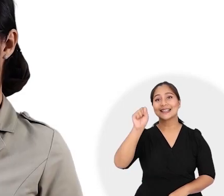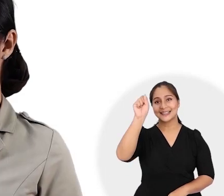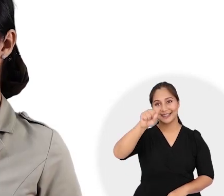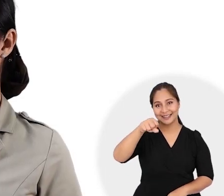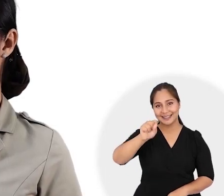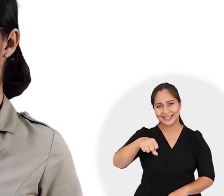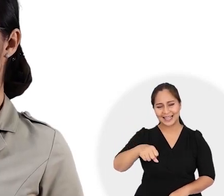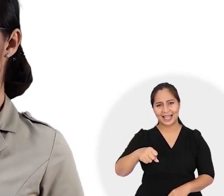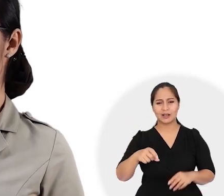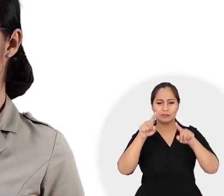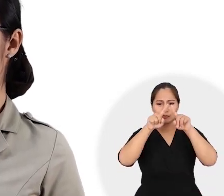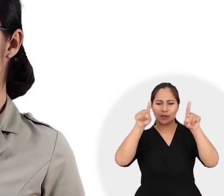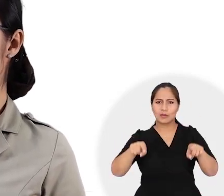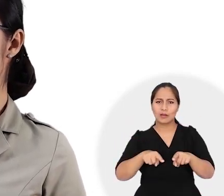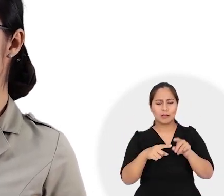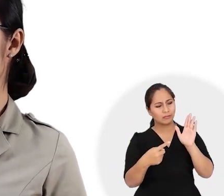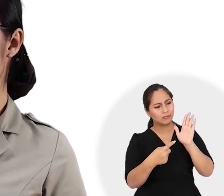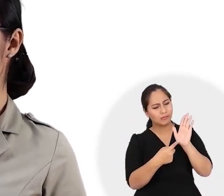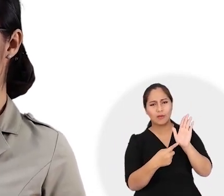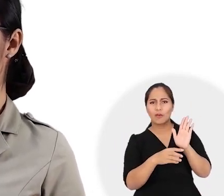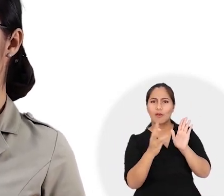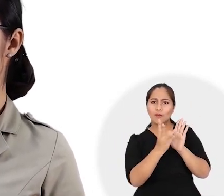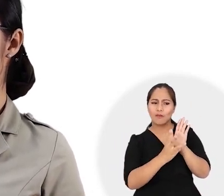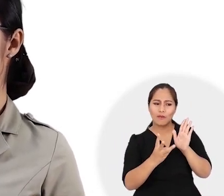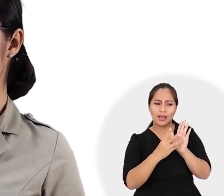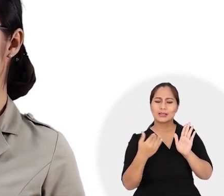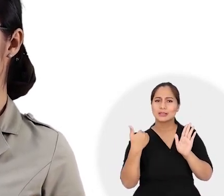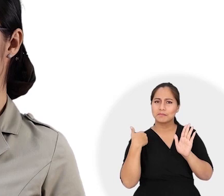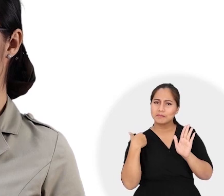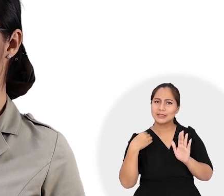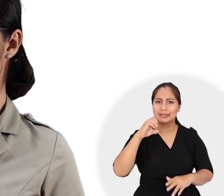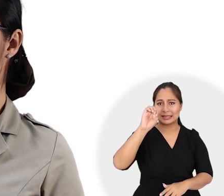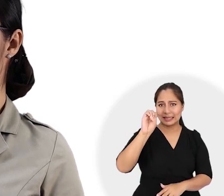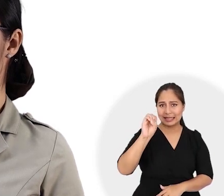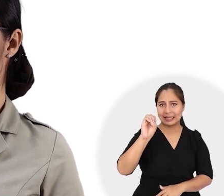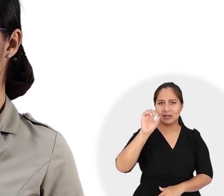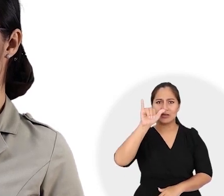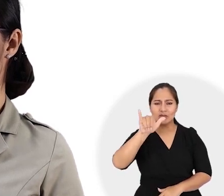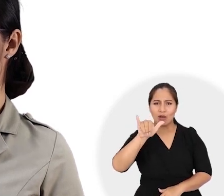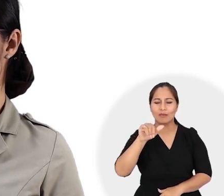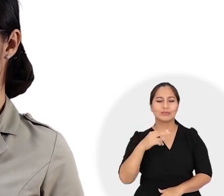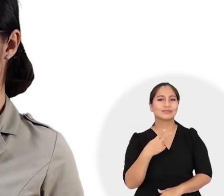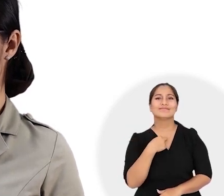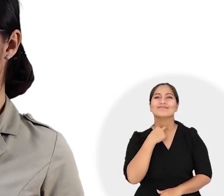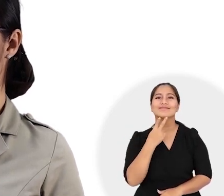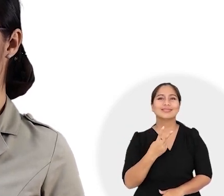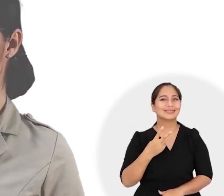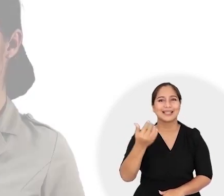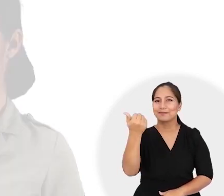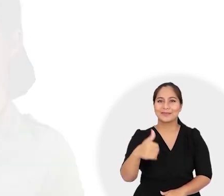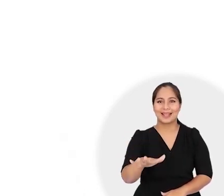แม่นแล้วบอกวางนี้มีสระอิที่มีตัวสะกดยอแต่ออกเสียงบ่